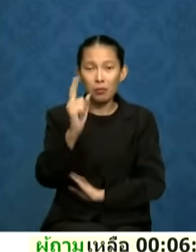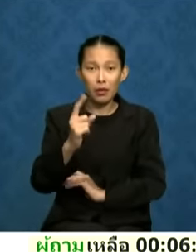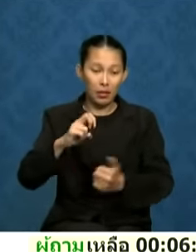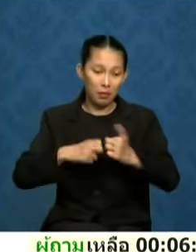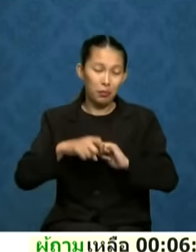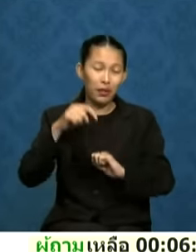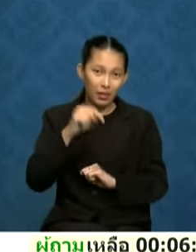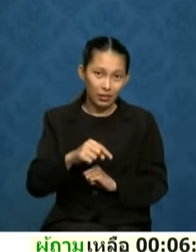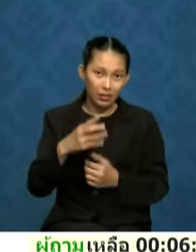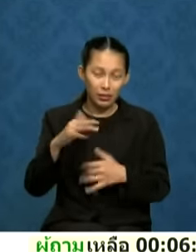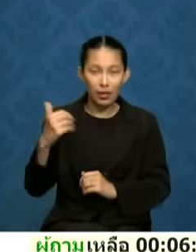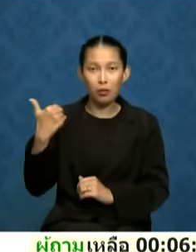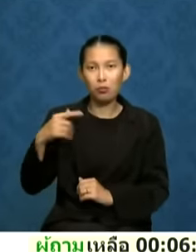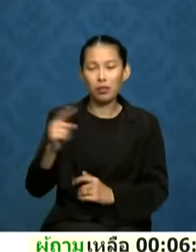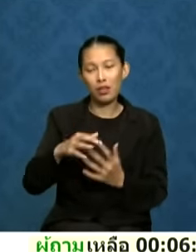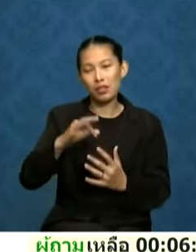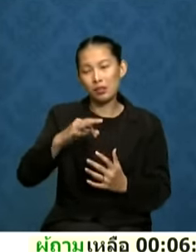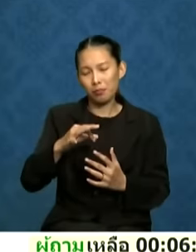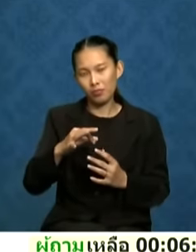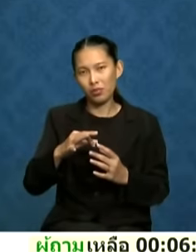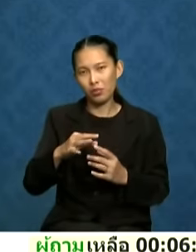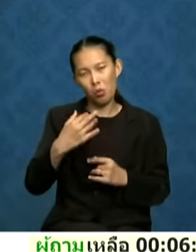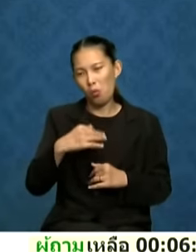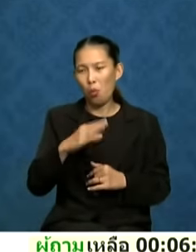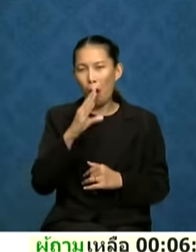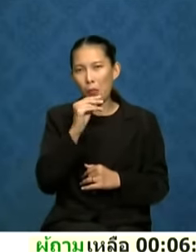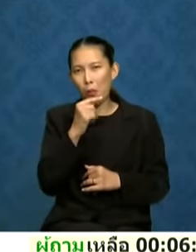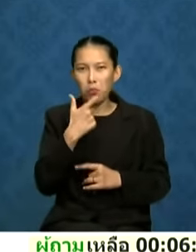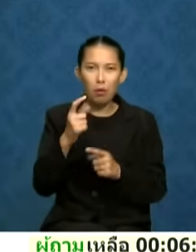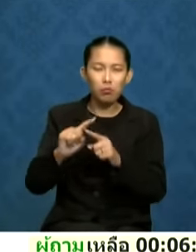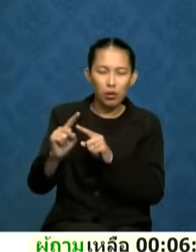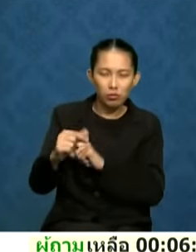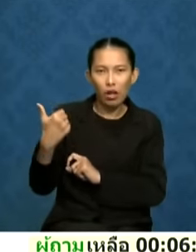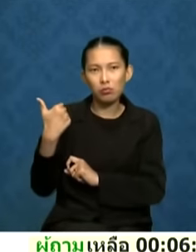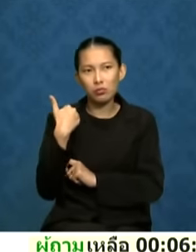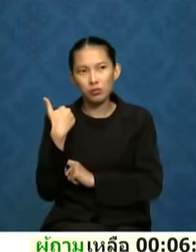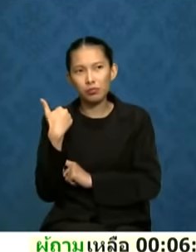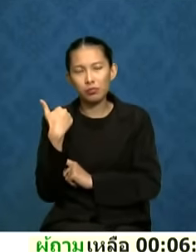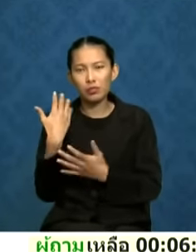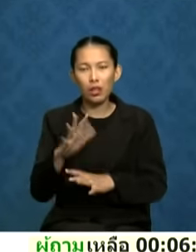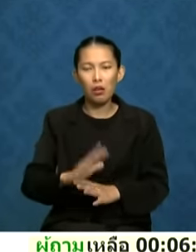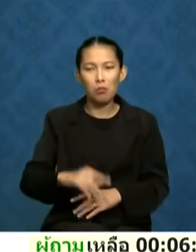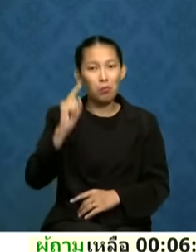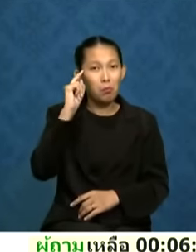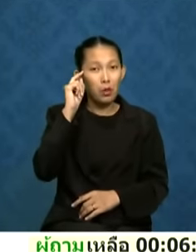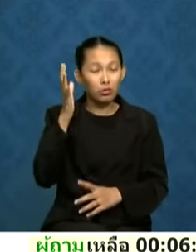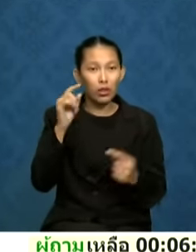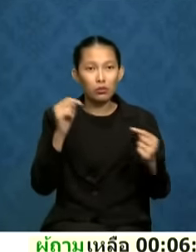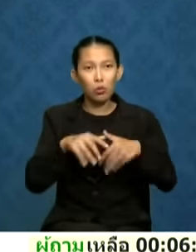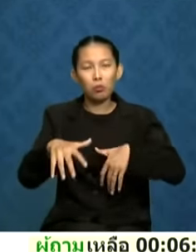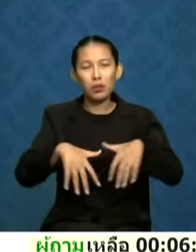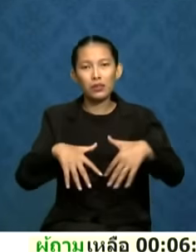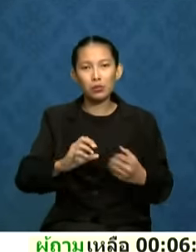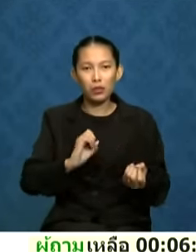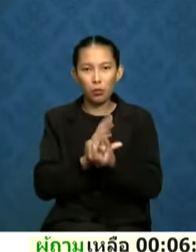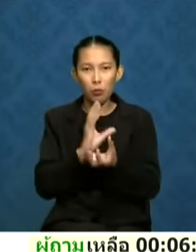ารณนี้แล้เกิดการมีการทหยิบประเด็นนี้ไปผู้ที่เกินเลยกวาความเป็จิมากไปและวักทำให้ความไมเข้าใจในหมประชาชนก็แตกแ